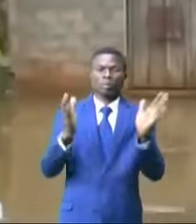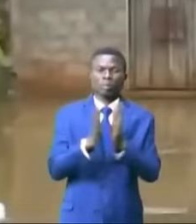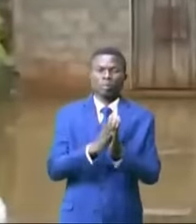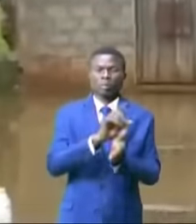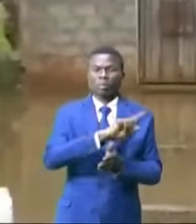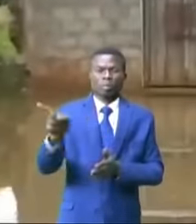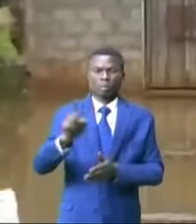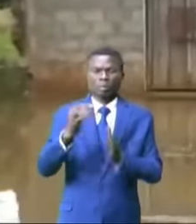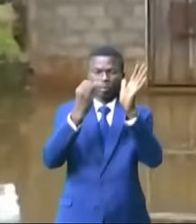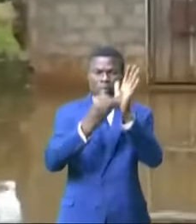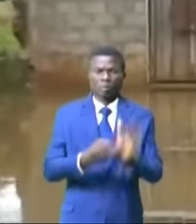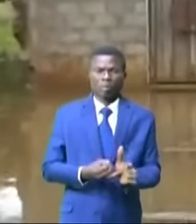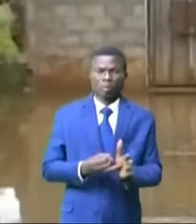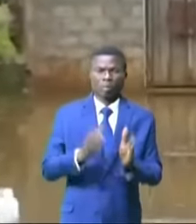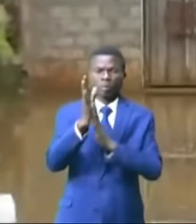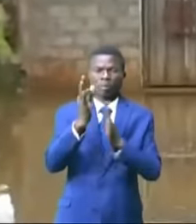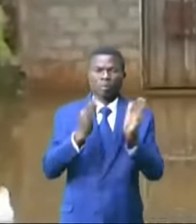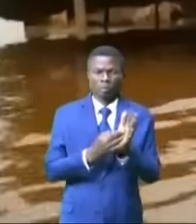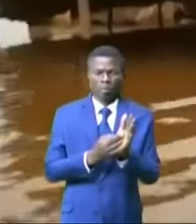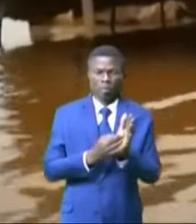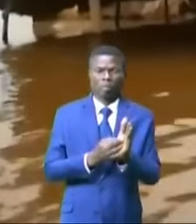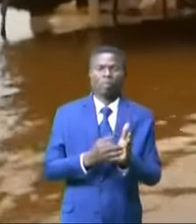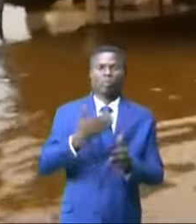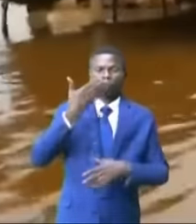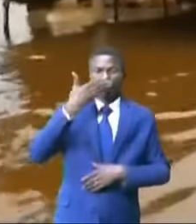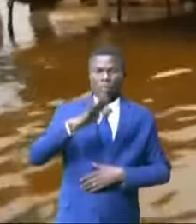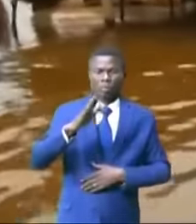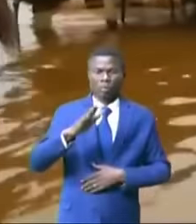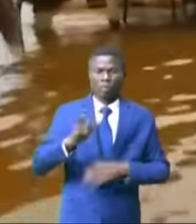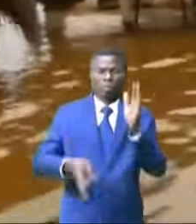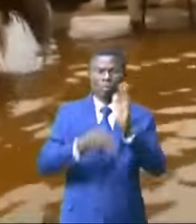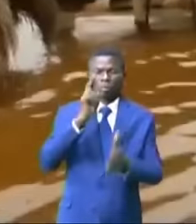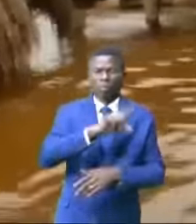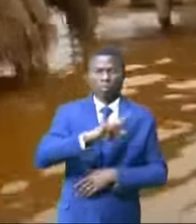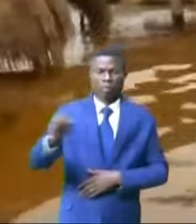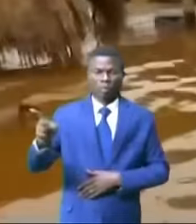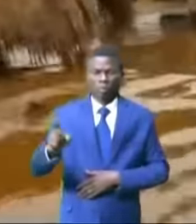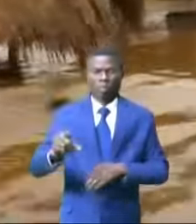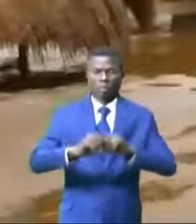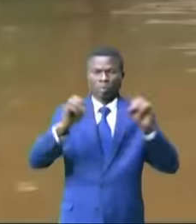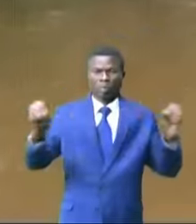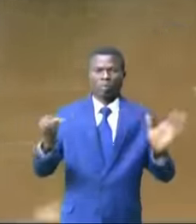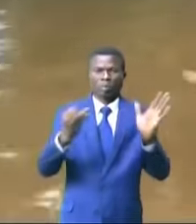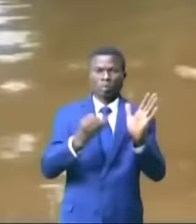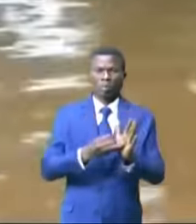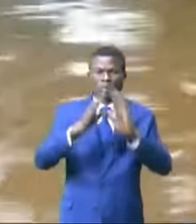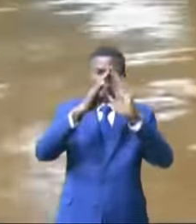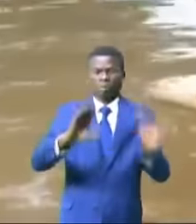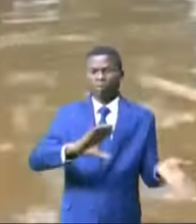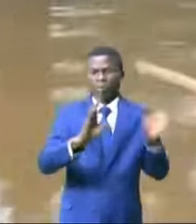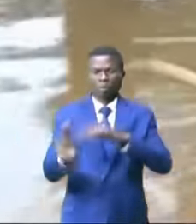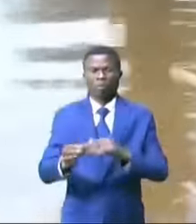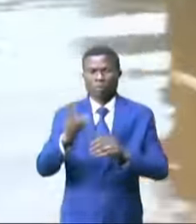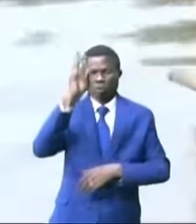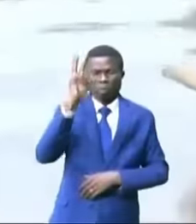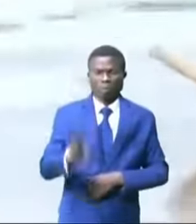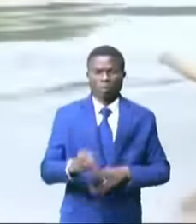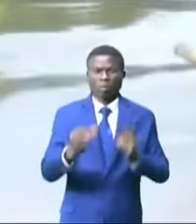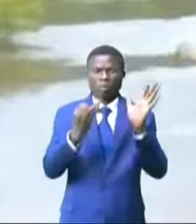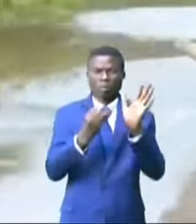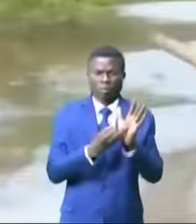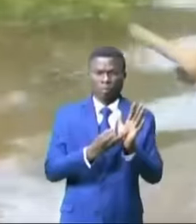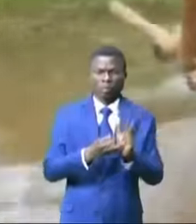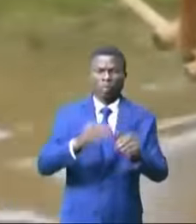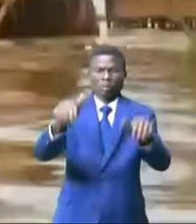720 latrines, 18 centres de santé, 12 057 abris et 307